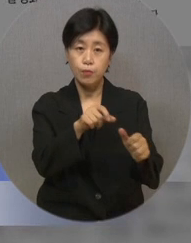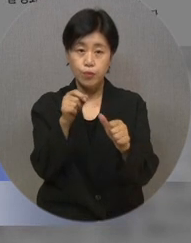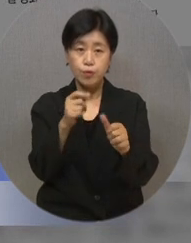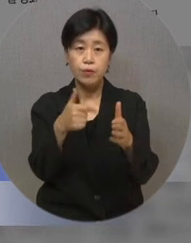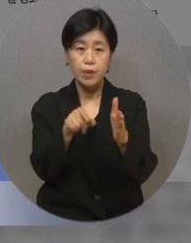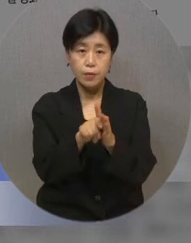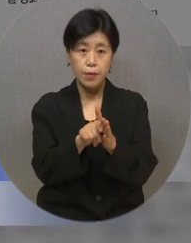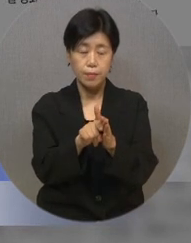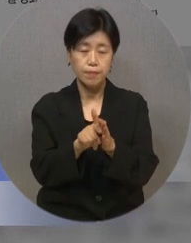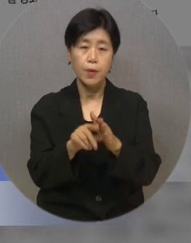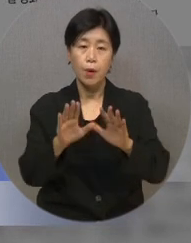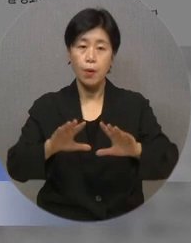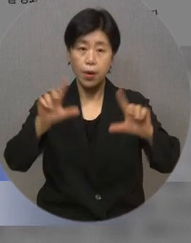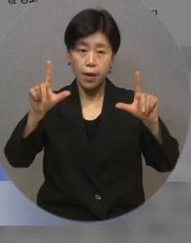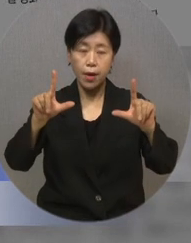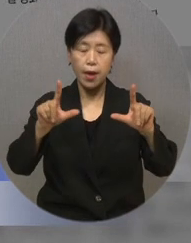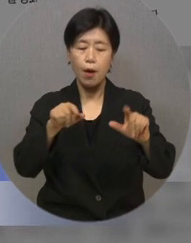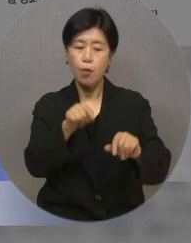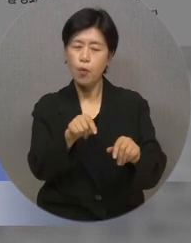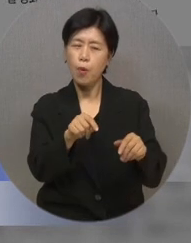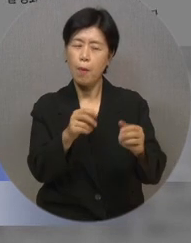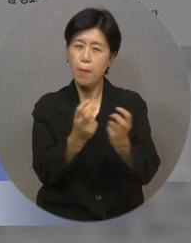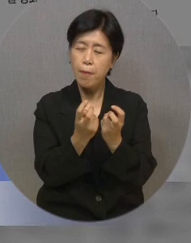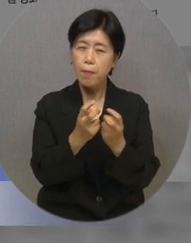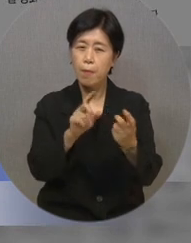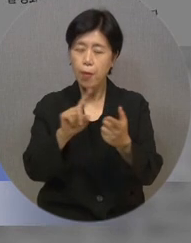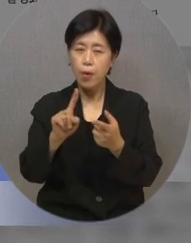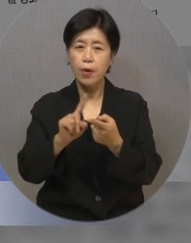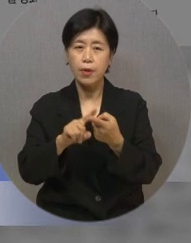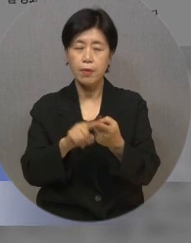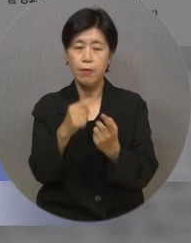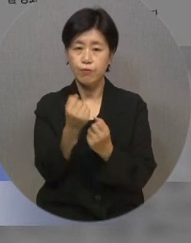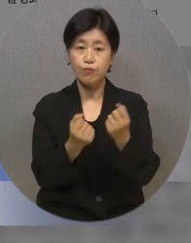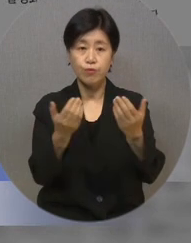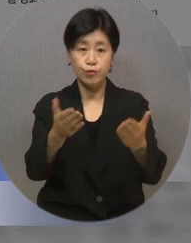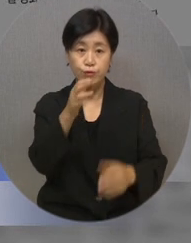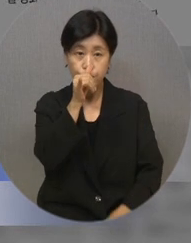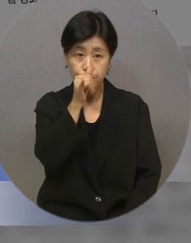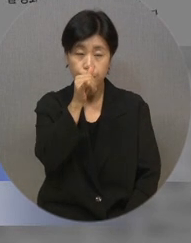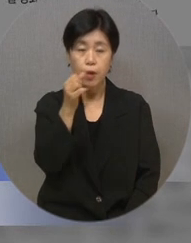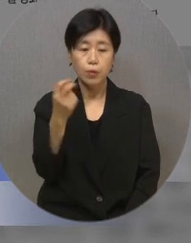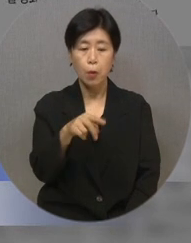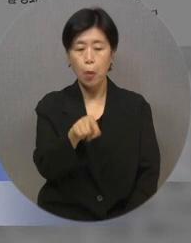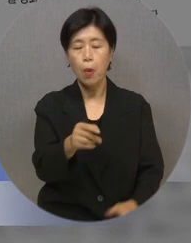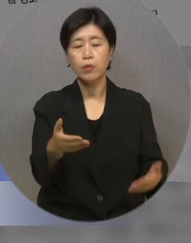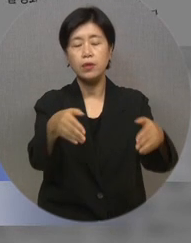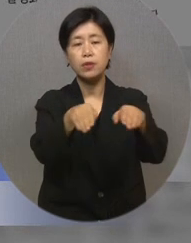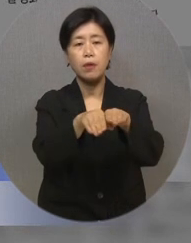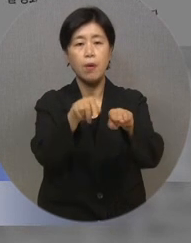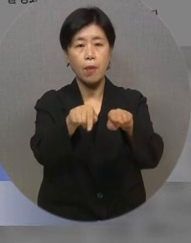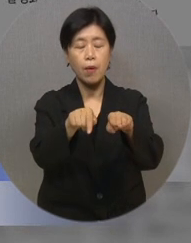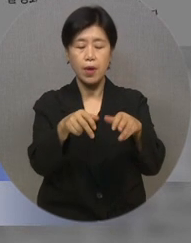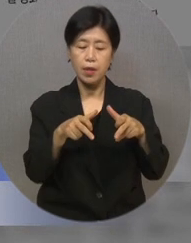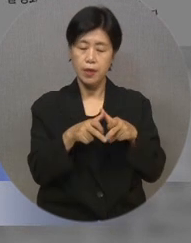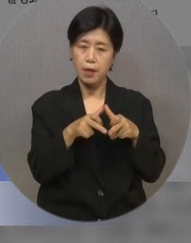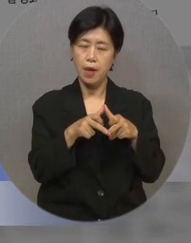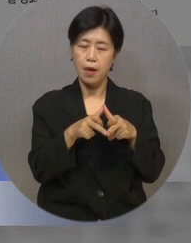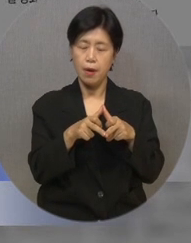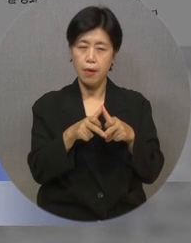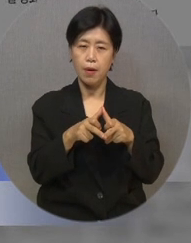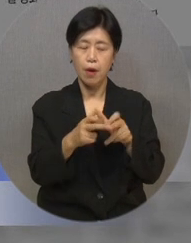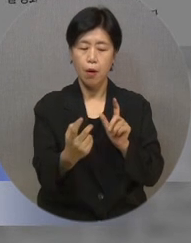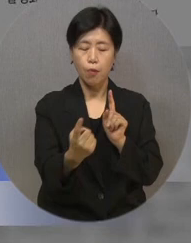하반기에도 장애인 고용 컨설팅을 실시하고이 투자 출연기관의 취업한 장애인 근로자에 대한 사례관리